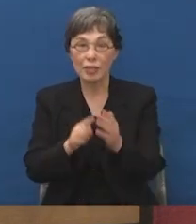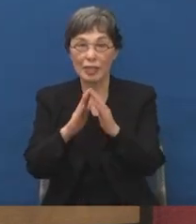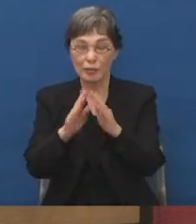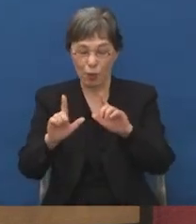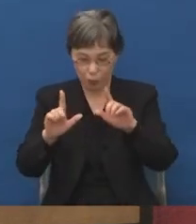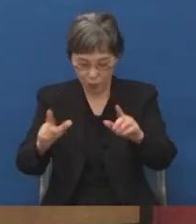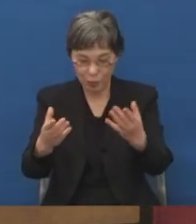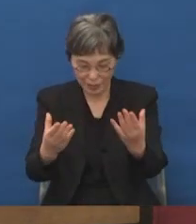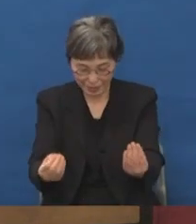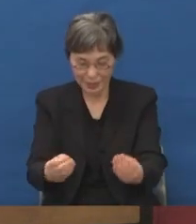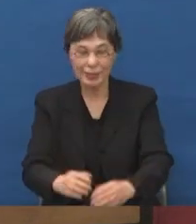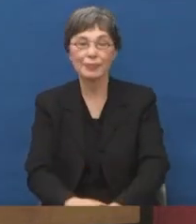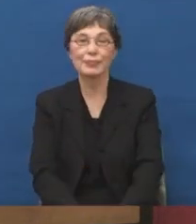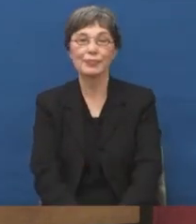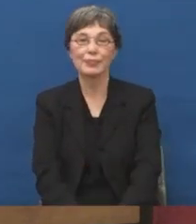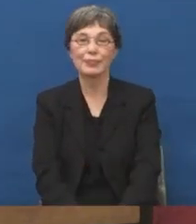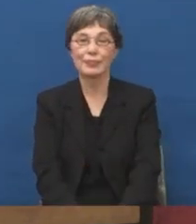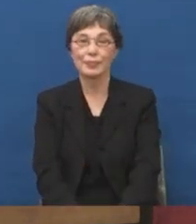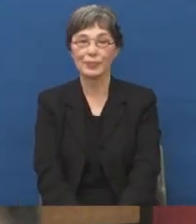ります。